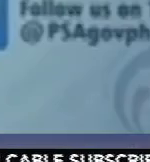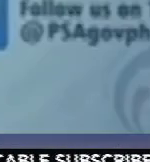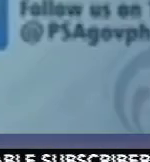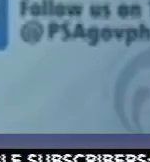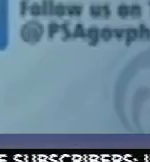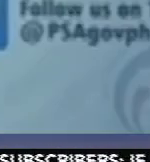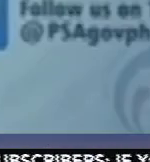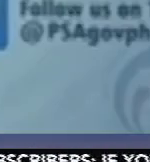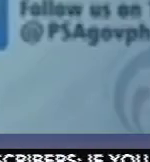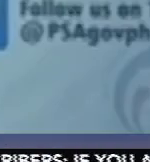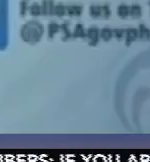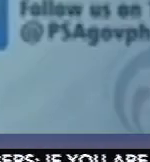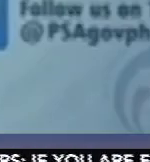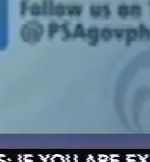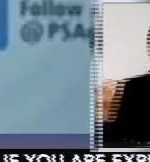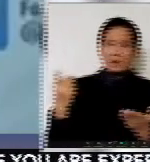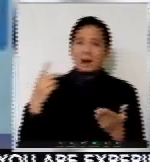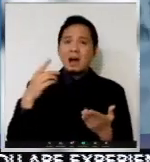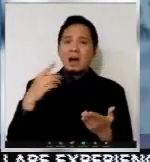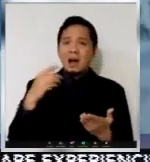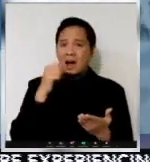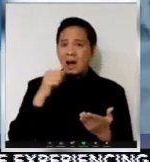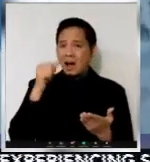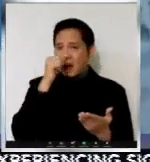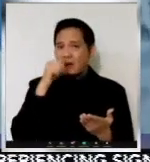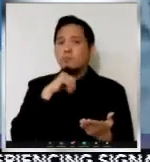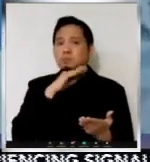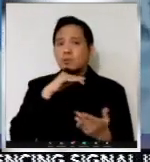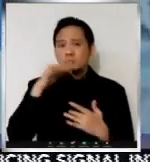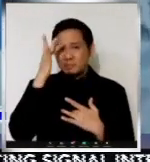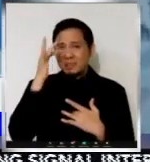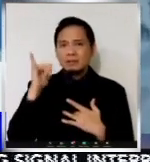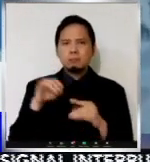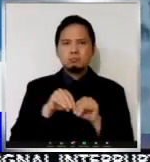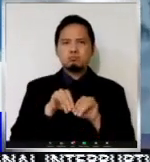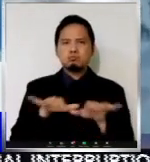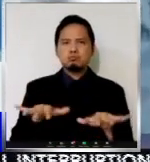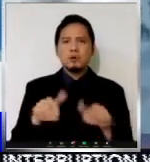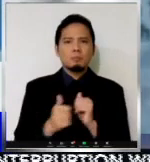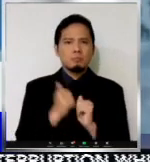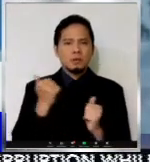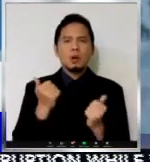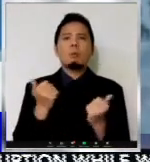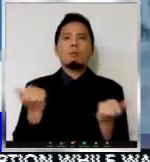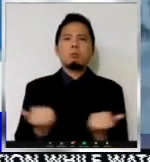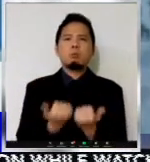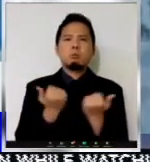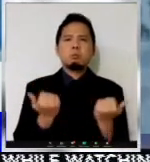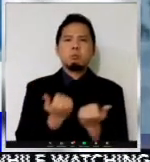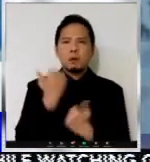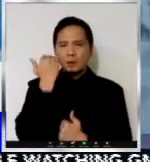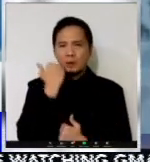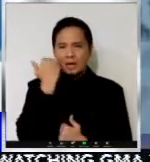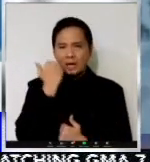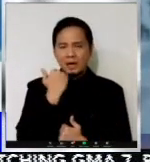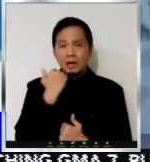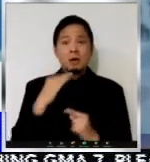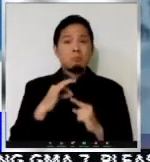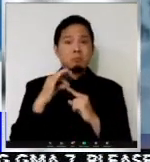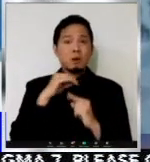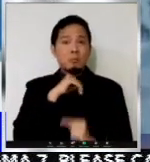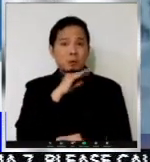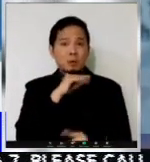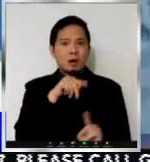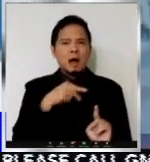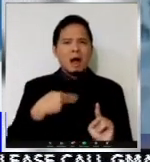fever. Ito ay dahil sa pagtaas ng presyo ng karne, partikular ang baboy na may mas mataas na inflation